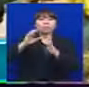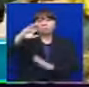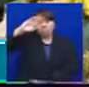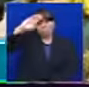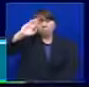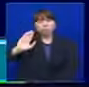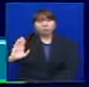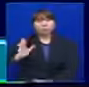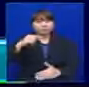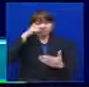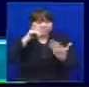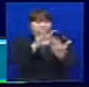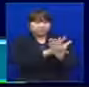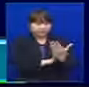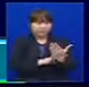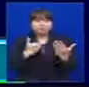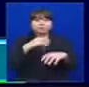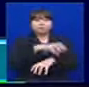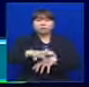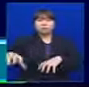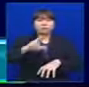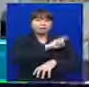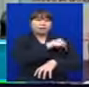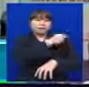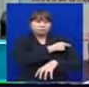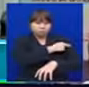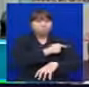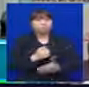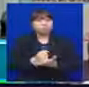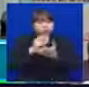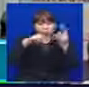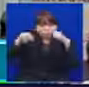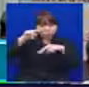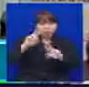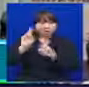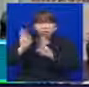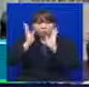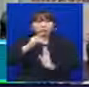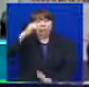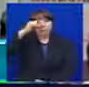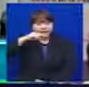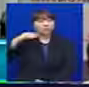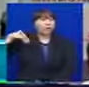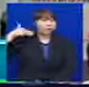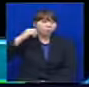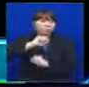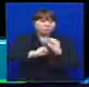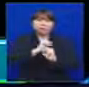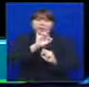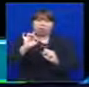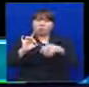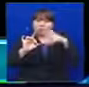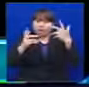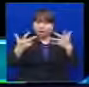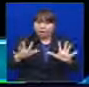กประเทศไทยนับว่าเป็นประเทศที่มีหน่วยงานสาธารณสุขช่วยเฝ้าระวังและดูแลคนไทยมานับกว่า100ปีแล้วมี